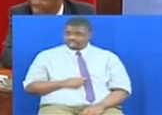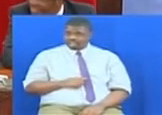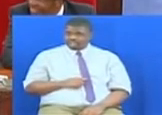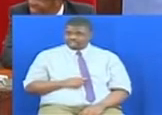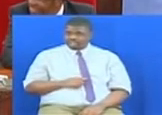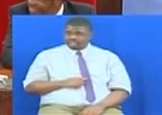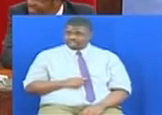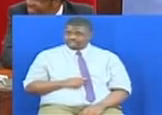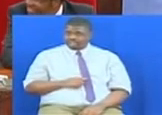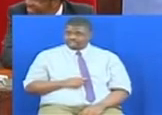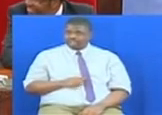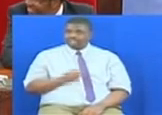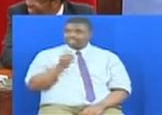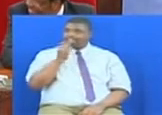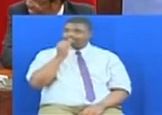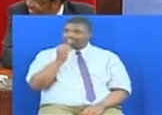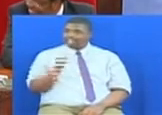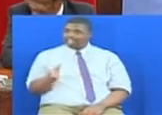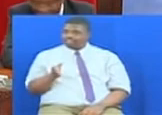Mheshimiwa Spika, taarifa.